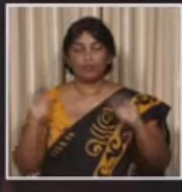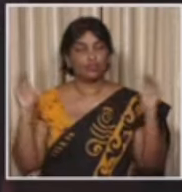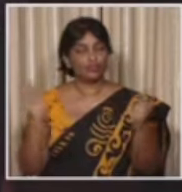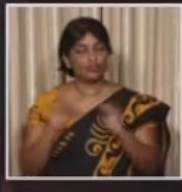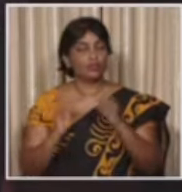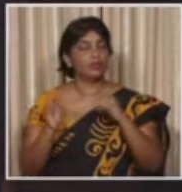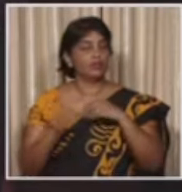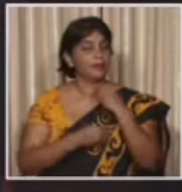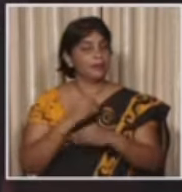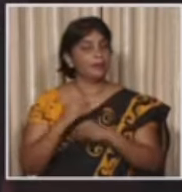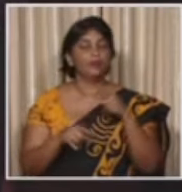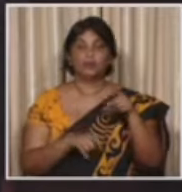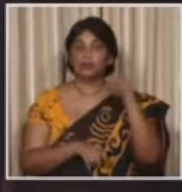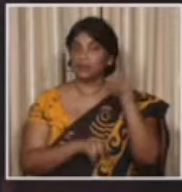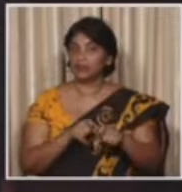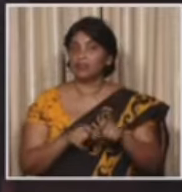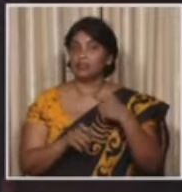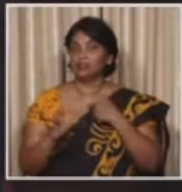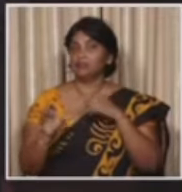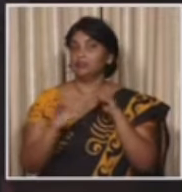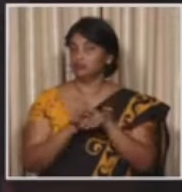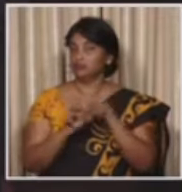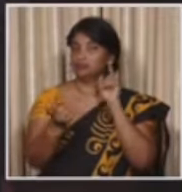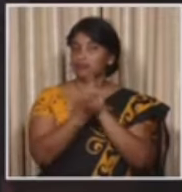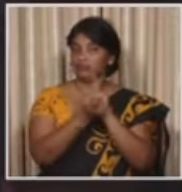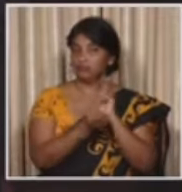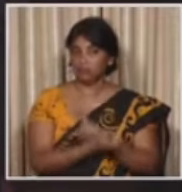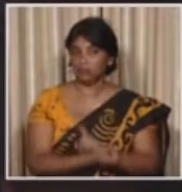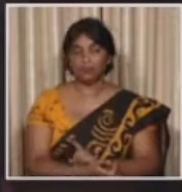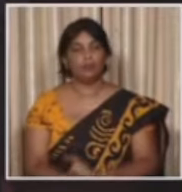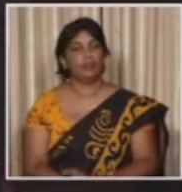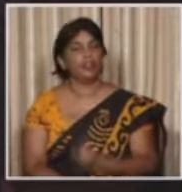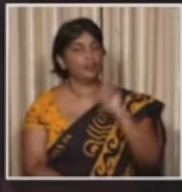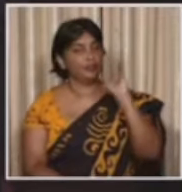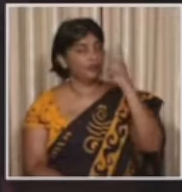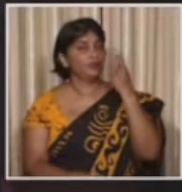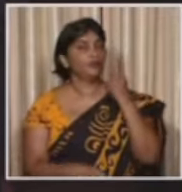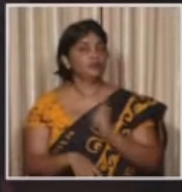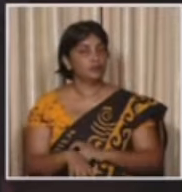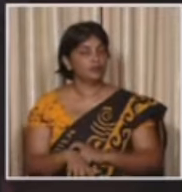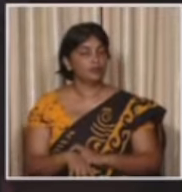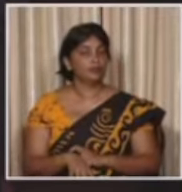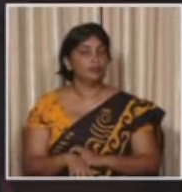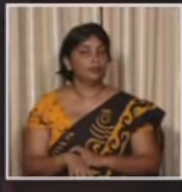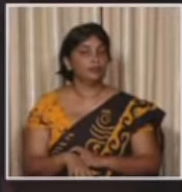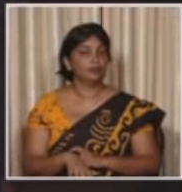පරිමාණයේ කර්මාන්තකරුවන්ගේ නියෝජිතින් හමු වෙලා ප්‍රථම වතාවට